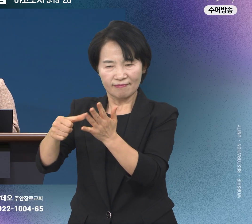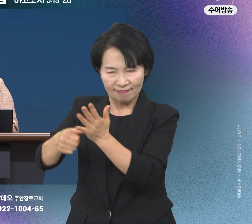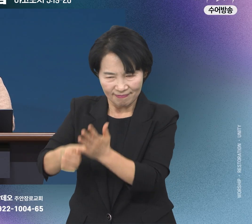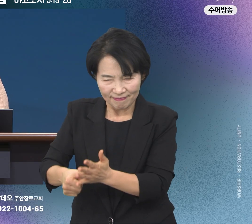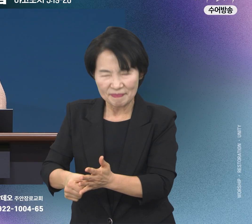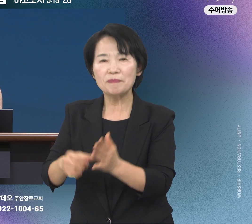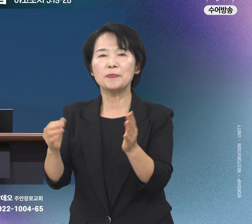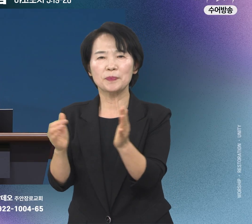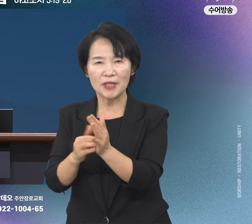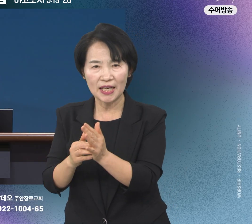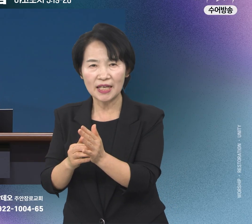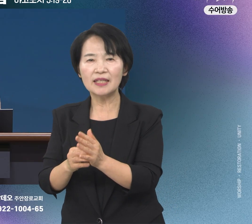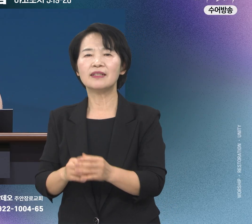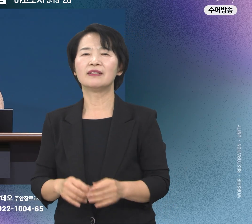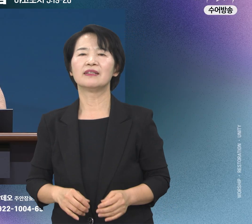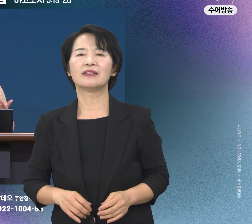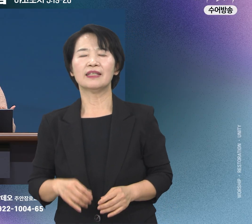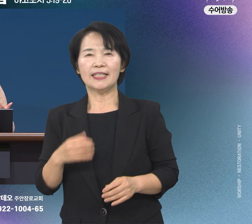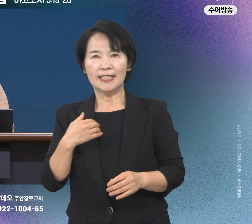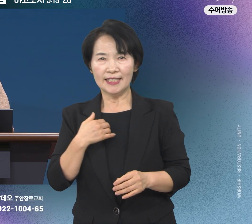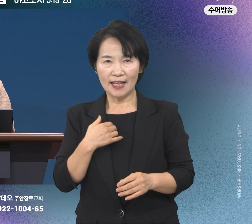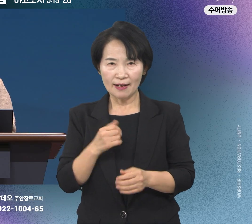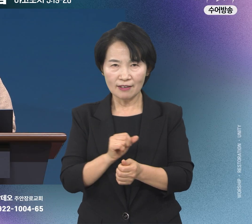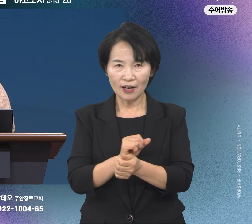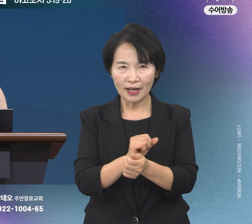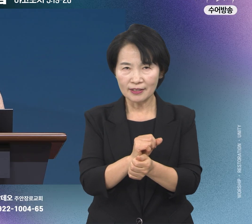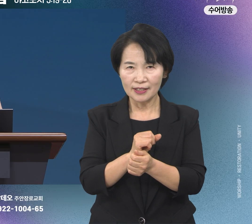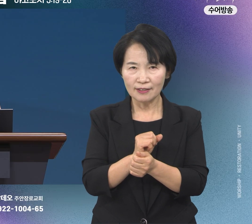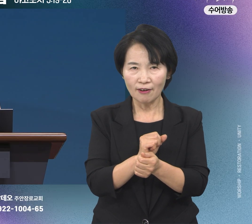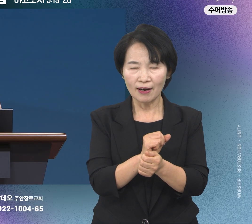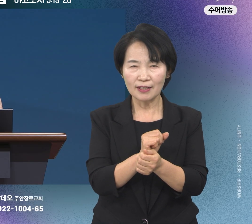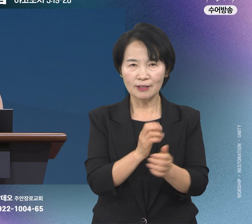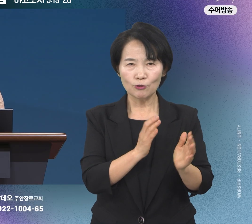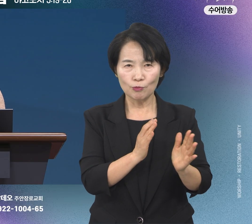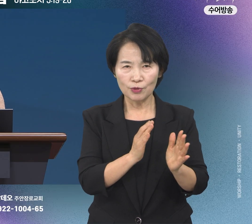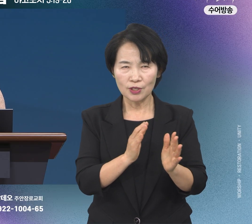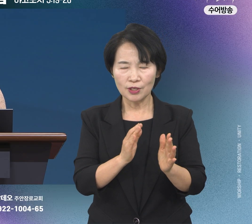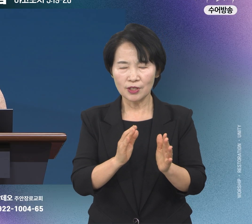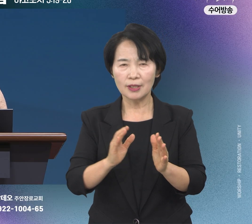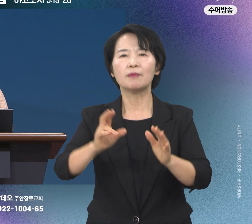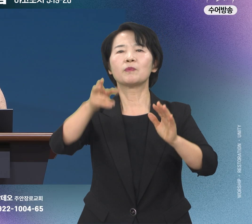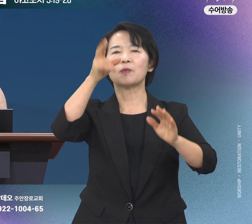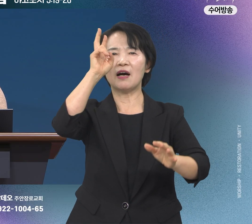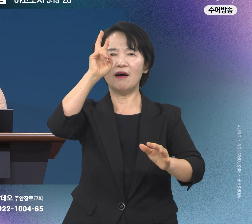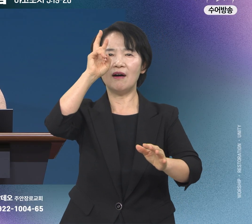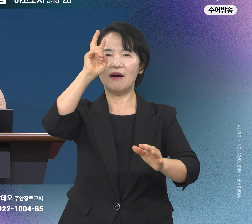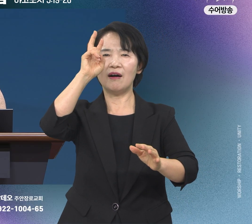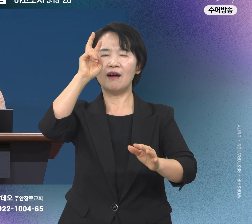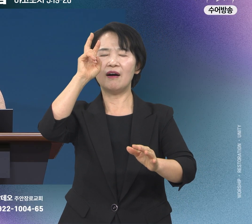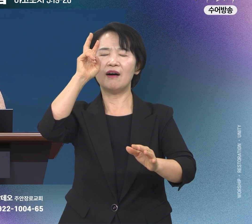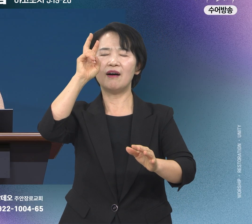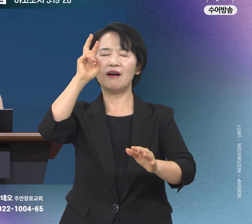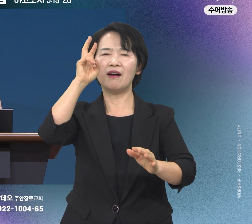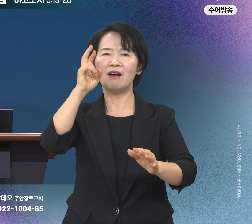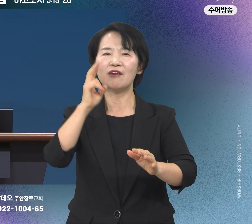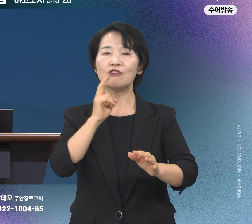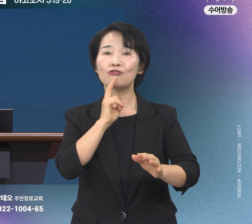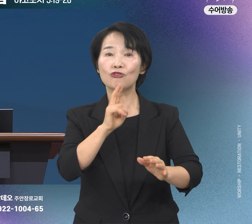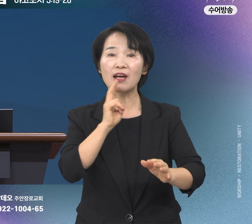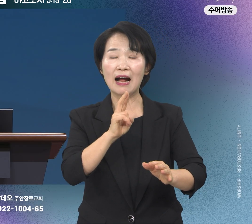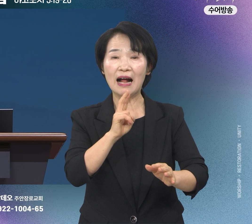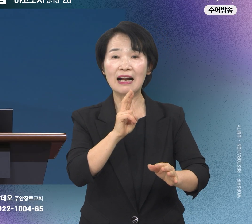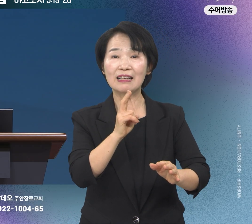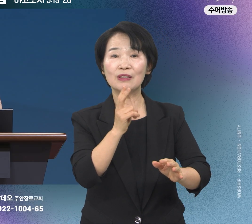이단 상담소에 끌려갈 준비를 이제 하고 있었습니다. 근데 아니나 다를까 저보다 2살 어린 동생이 먼저